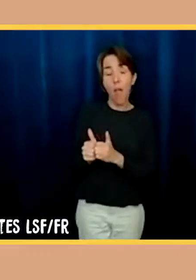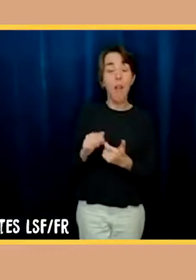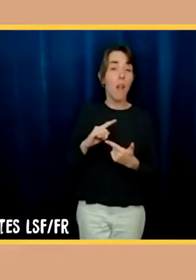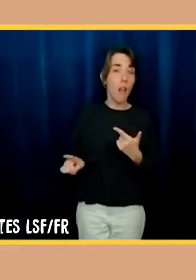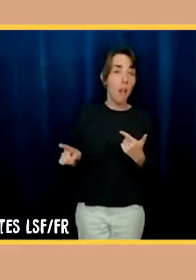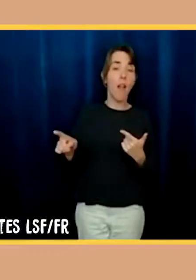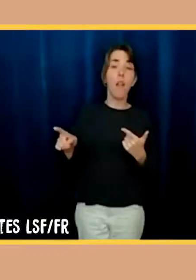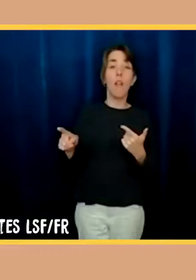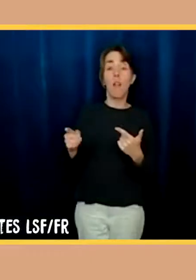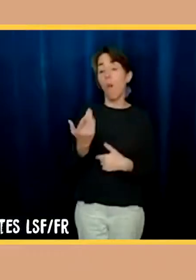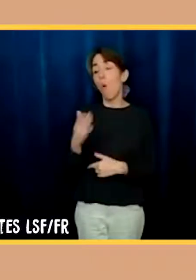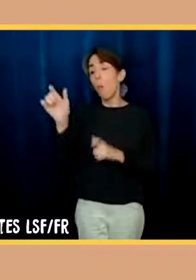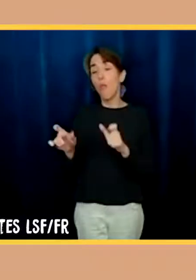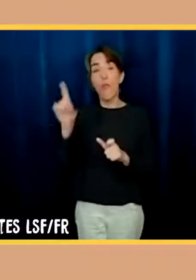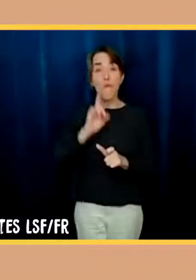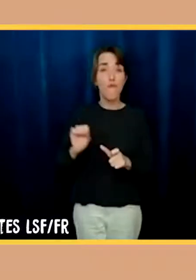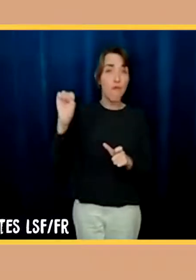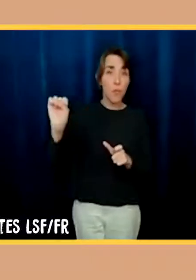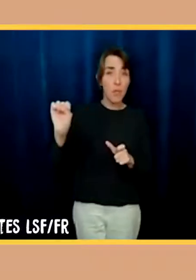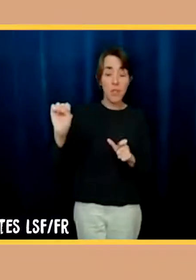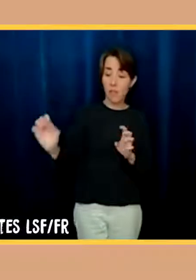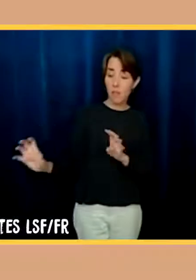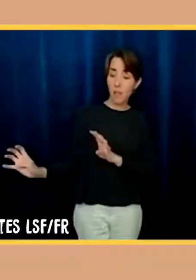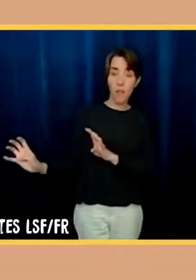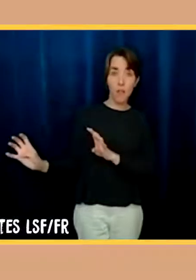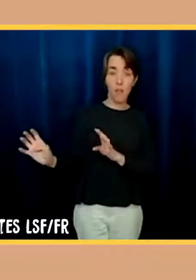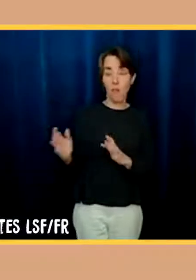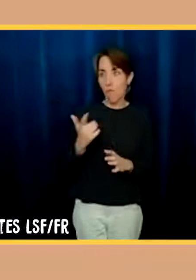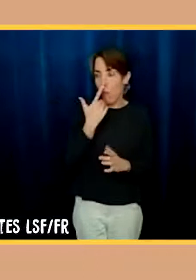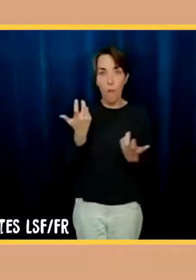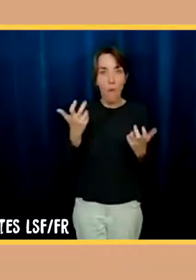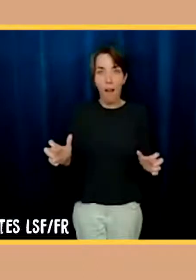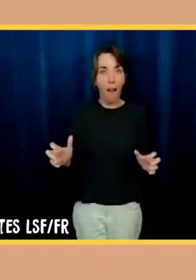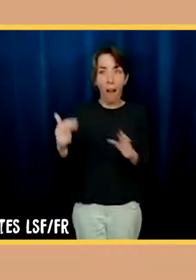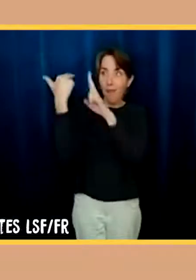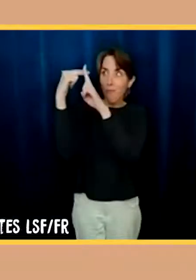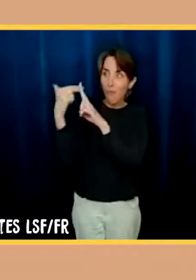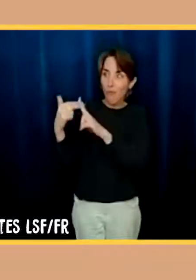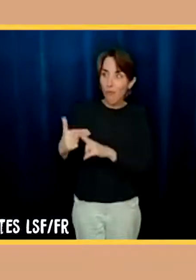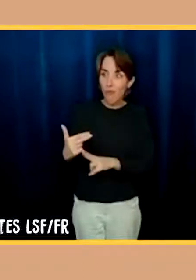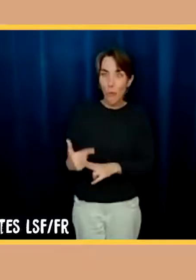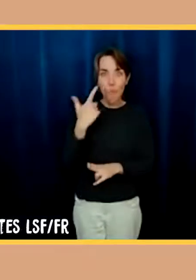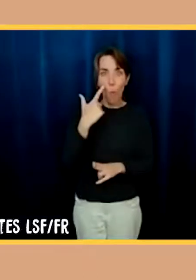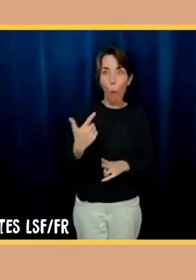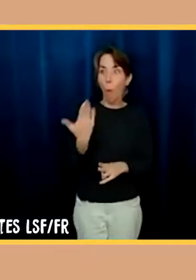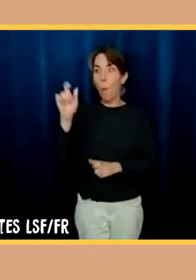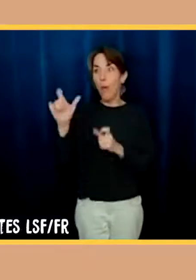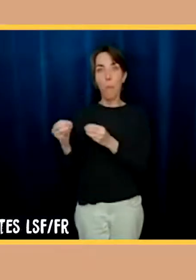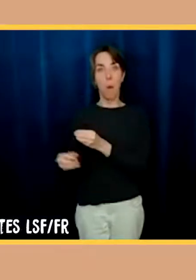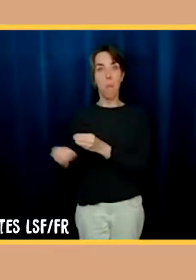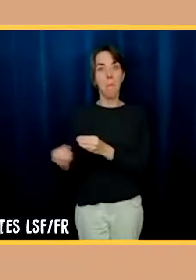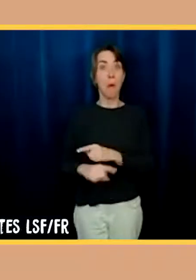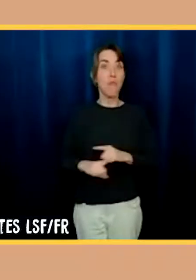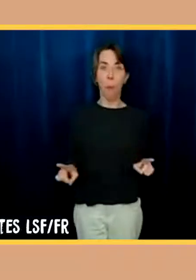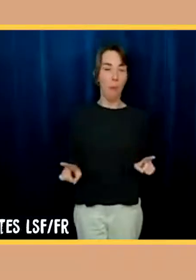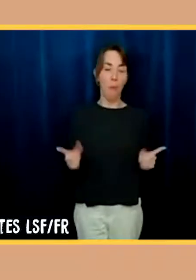plein d'autres féministes. Franchement, je ne veux pas être injuste et citer beaucoup de noms, sinon certaines ne s'y retrouveront pas. Et vraiment, j'ai